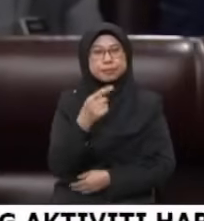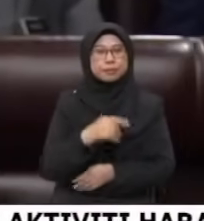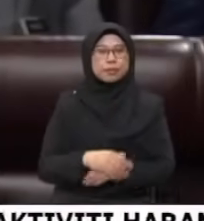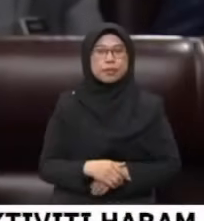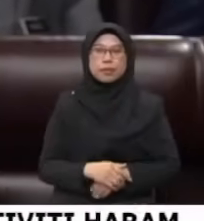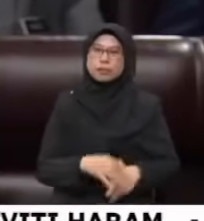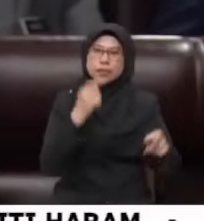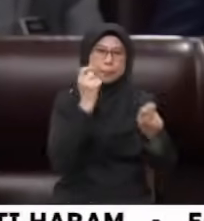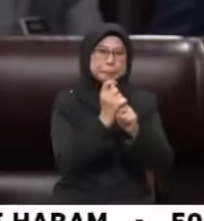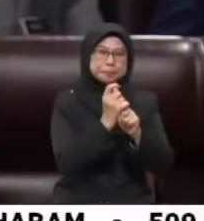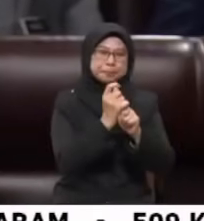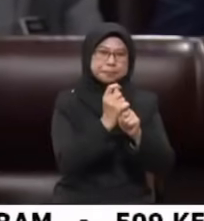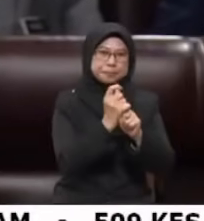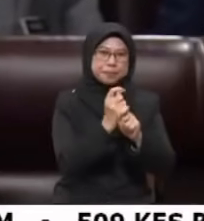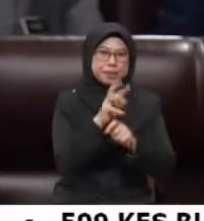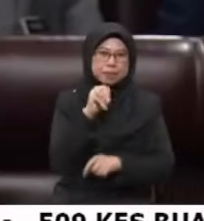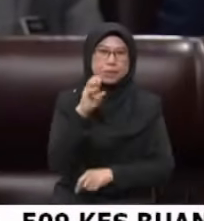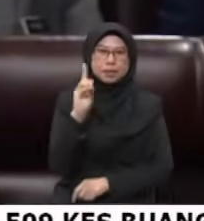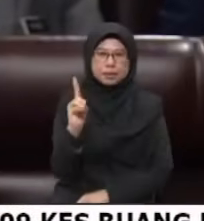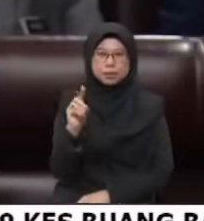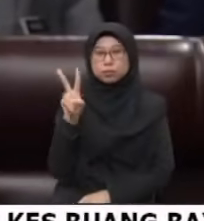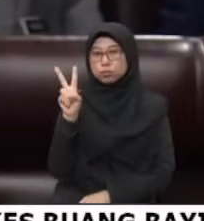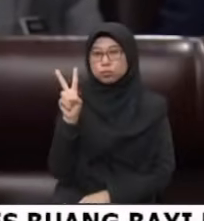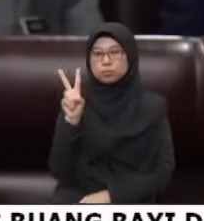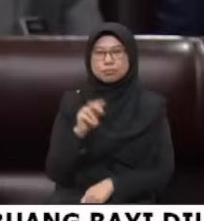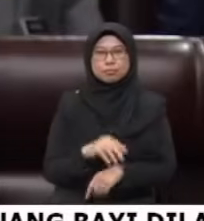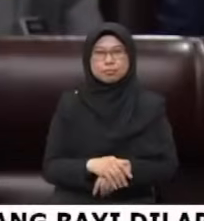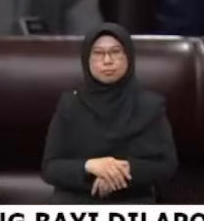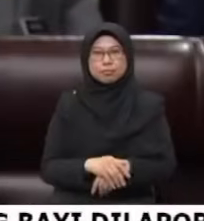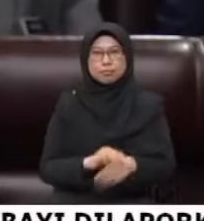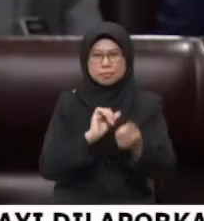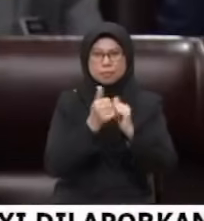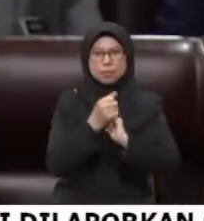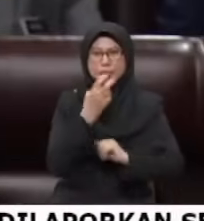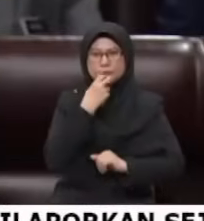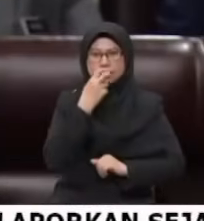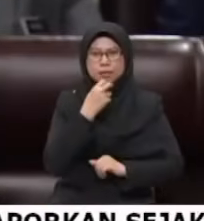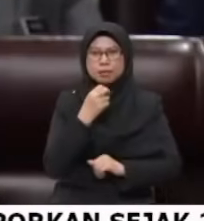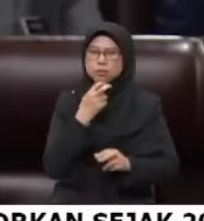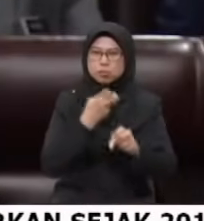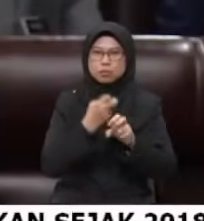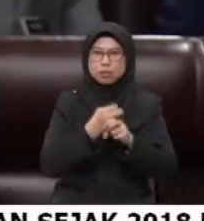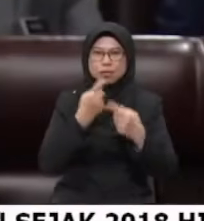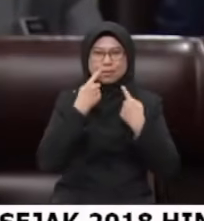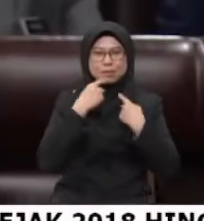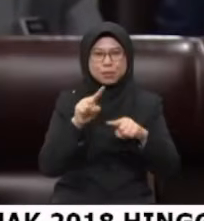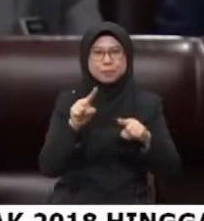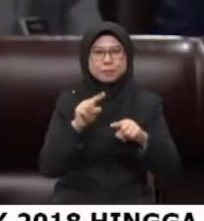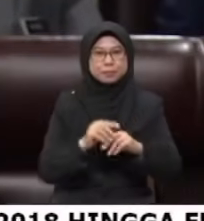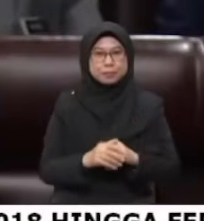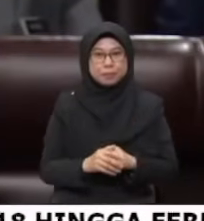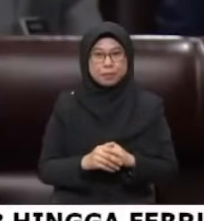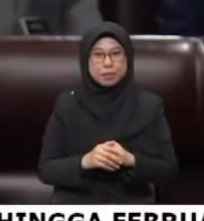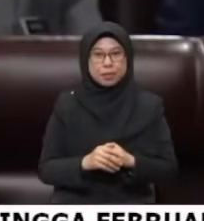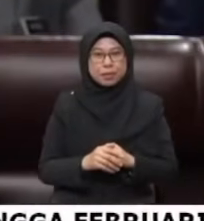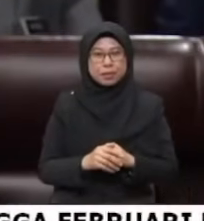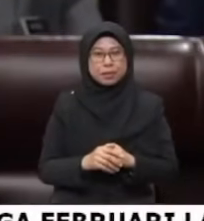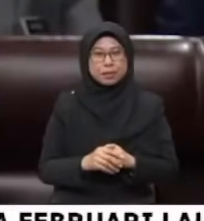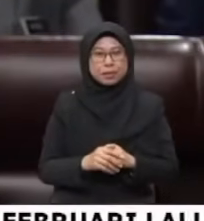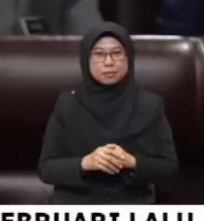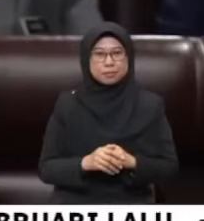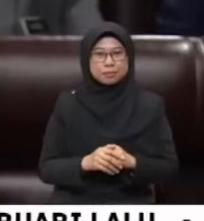kita kekalkan secara itu isu nenas ini saya suka untuk menjawab di sini ia